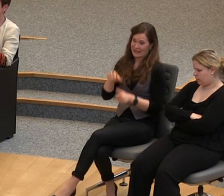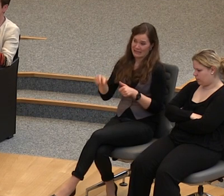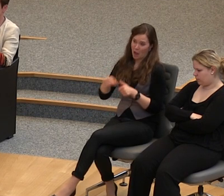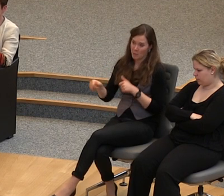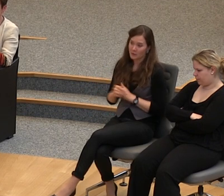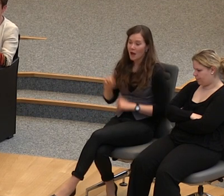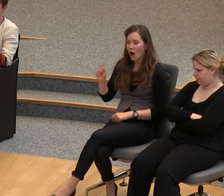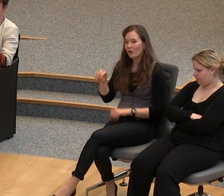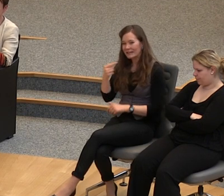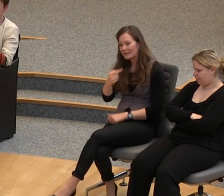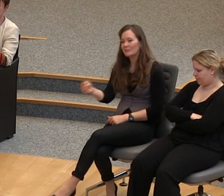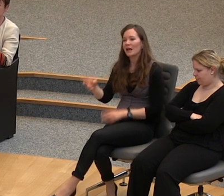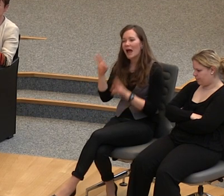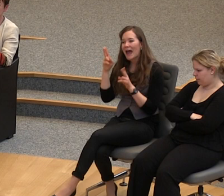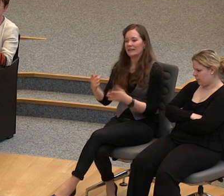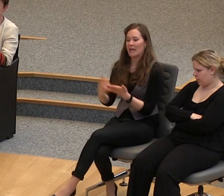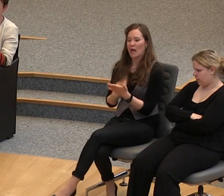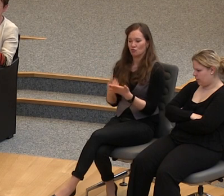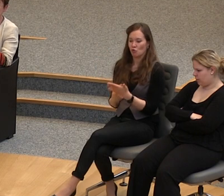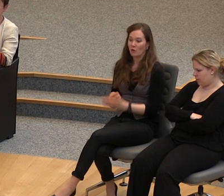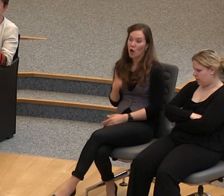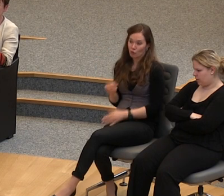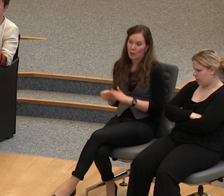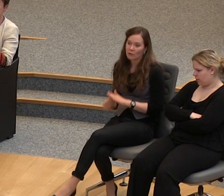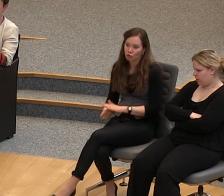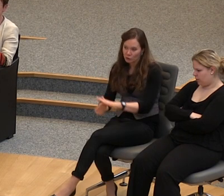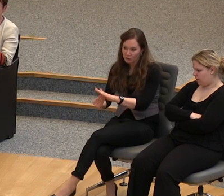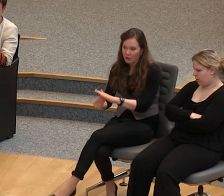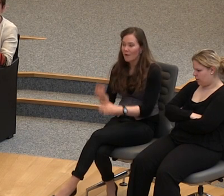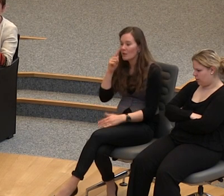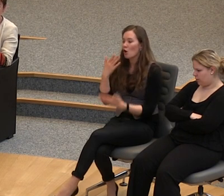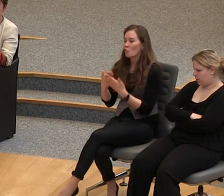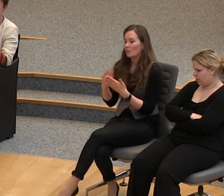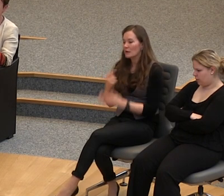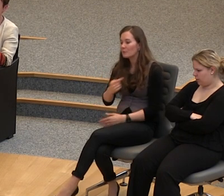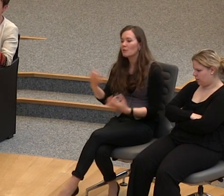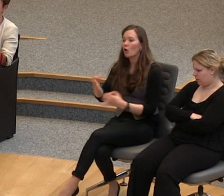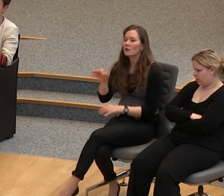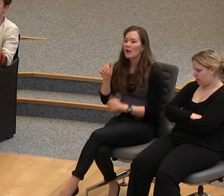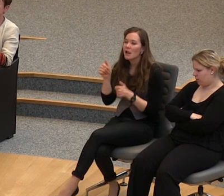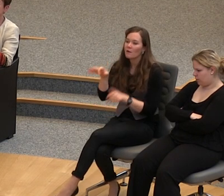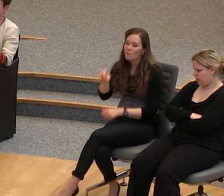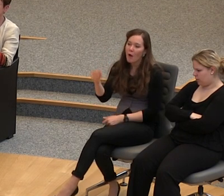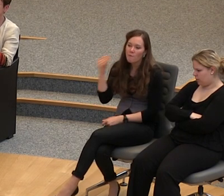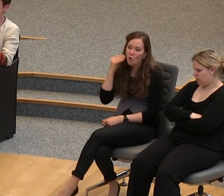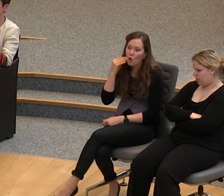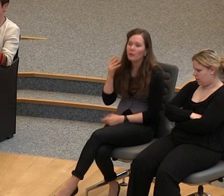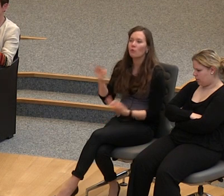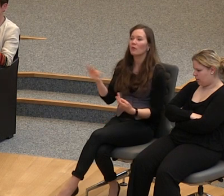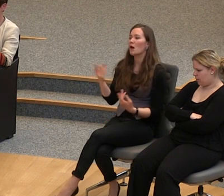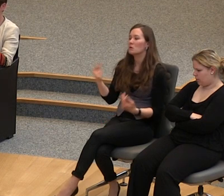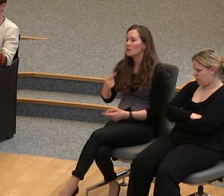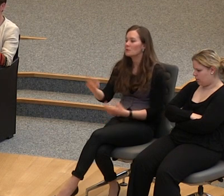einen Rechtsanspruch auf Unterstützung haben, sowohl dann, wenn sie Hilfen wohnen benötigen, als auch wenn sie